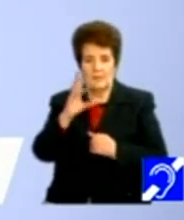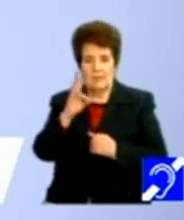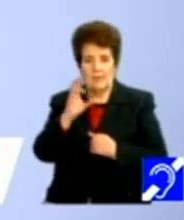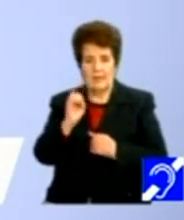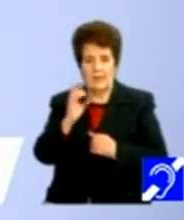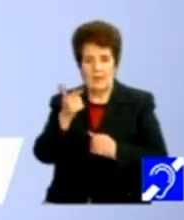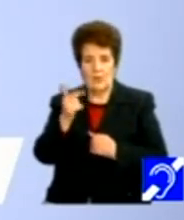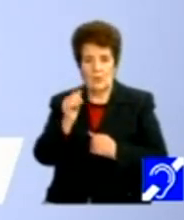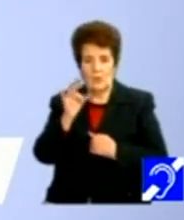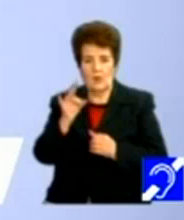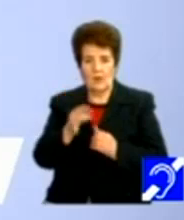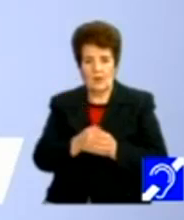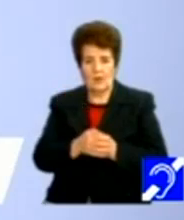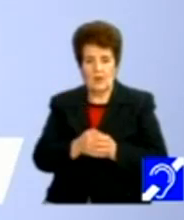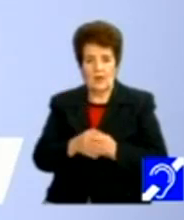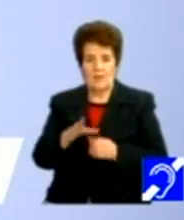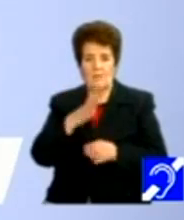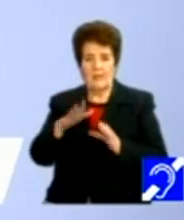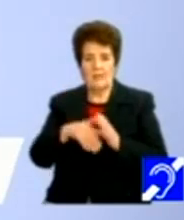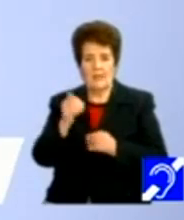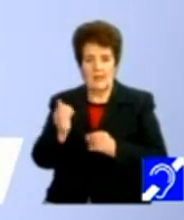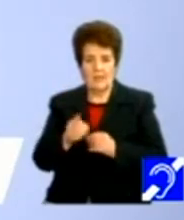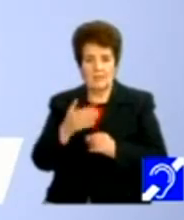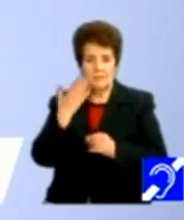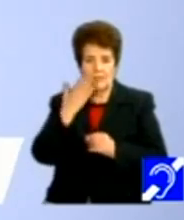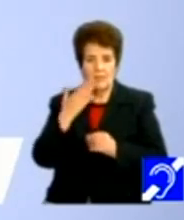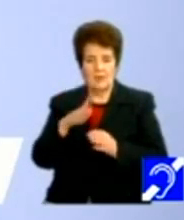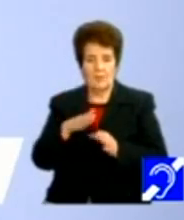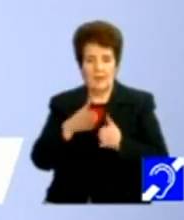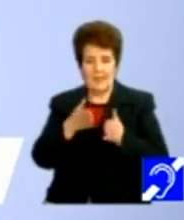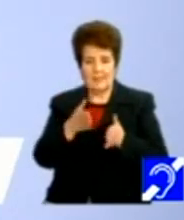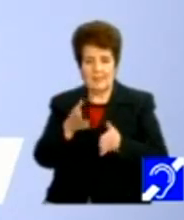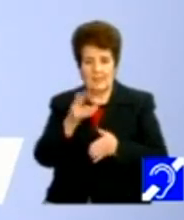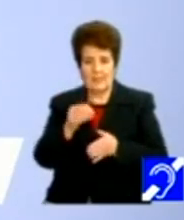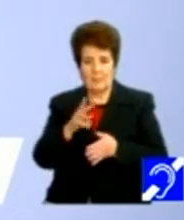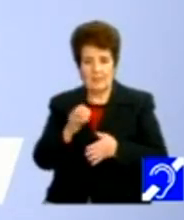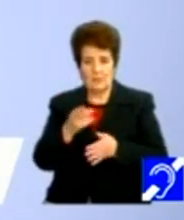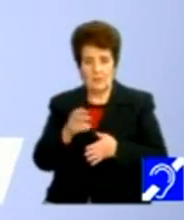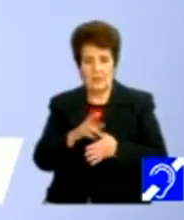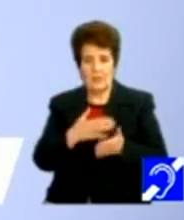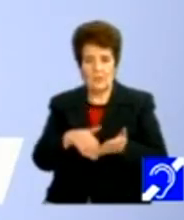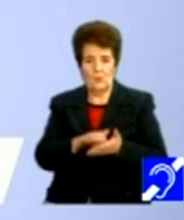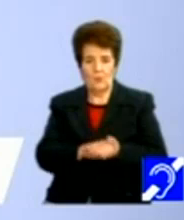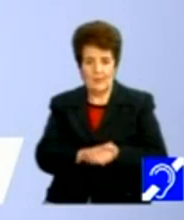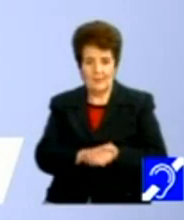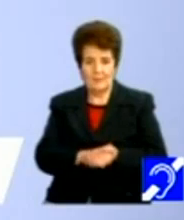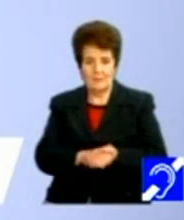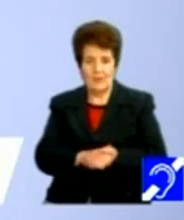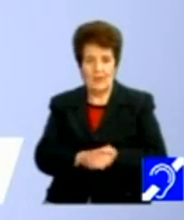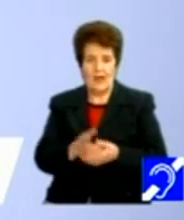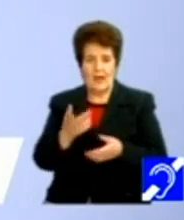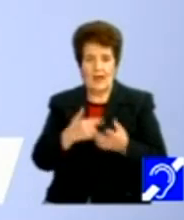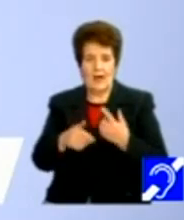care, fiind ales pe dimensiunea românească și de unionism, a